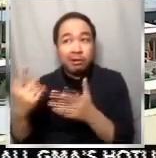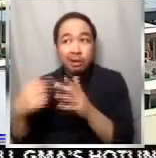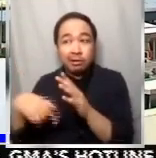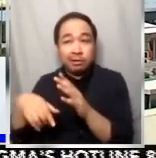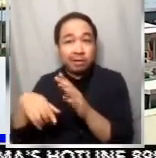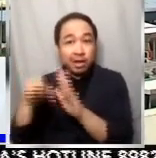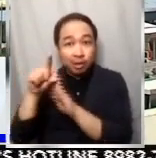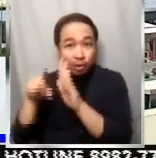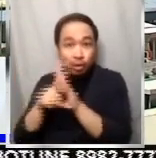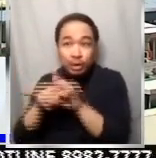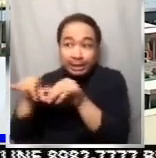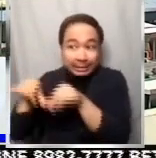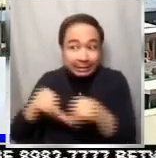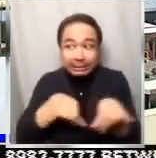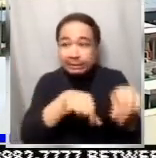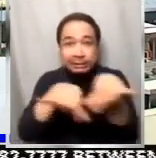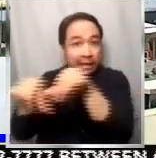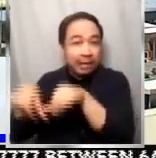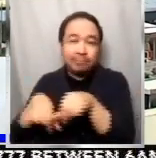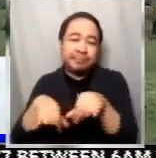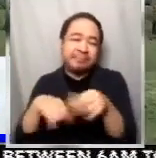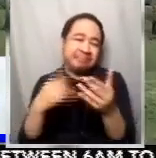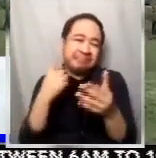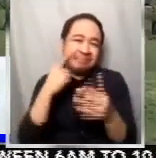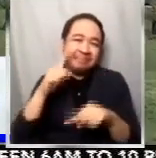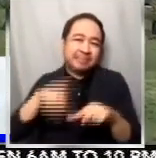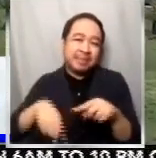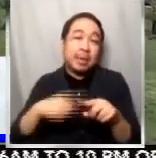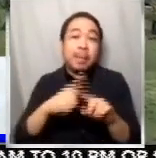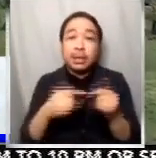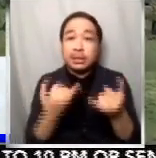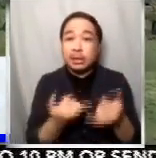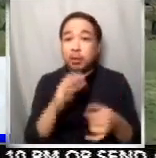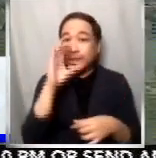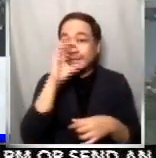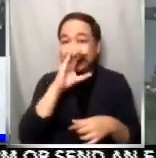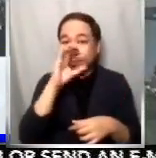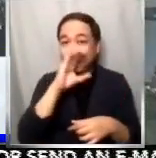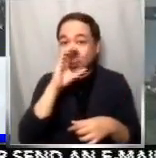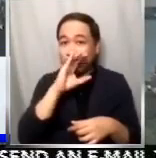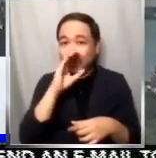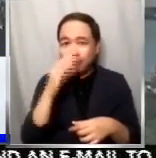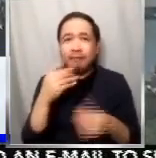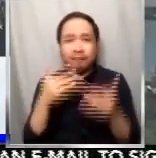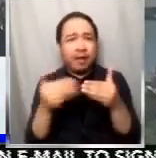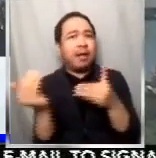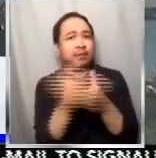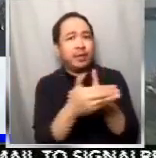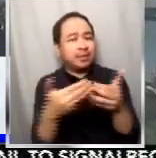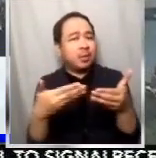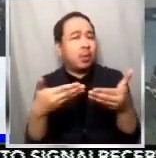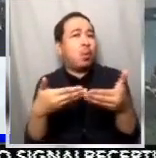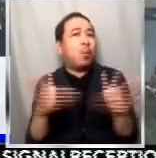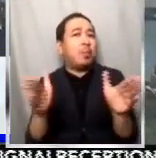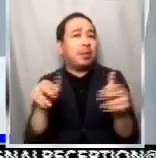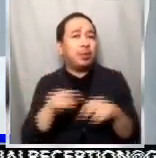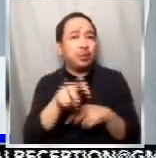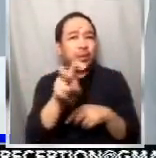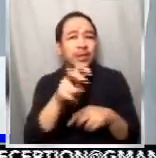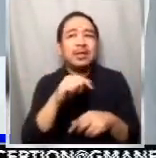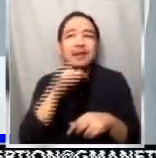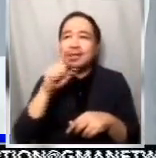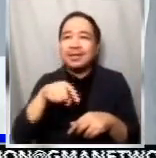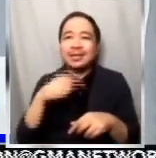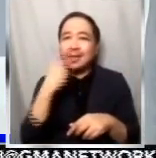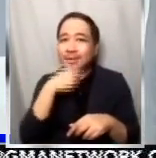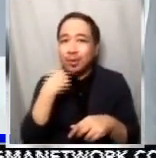na ang Cebu na magbukas ng kanilang turismo ngayong araw. Hindi na kailangan ng PCR test para makabisita sa lalawigan. Ang kailangan lang,